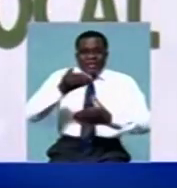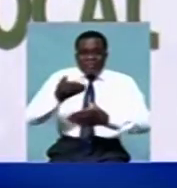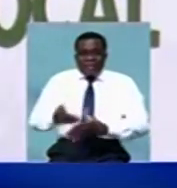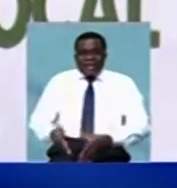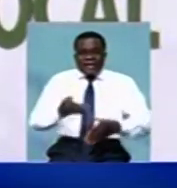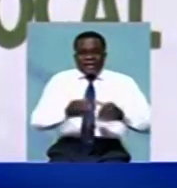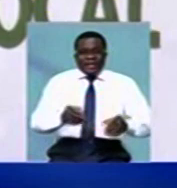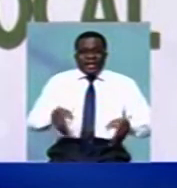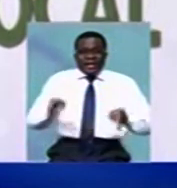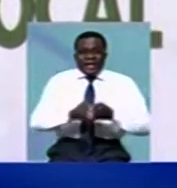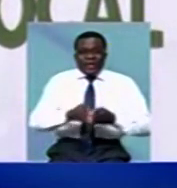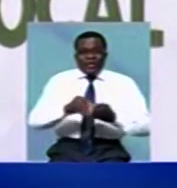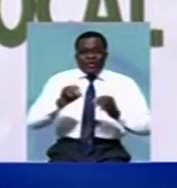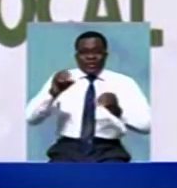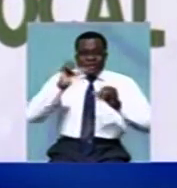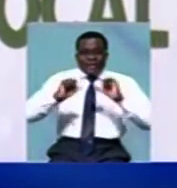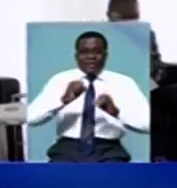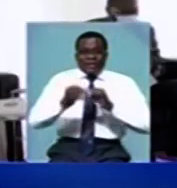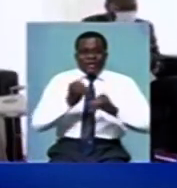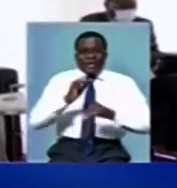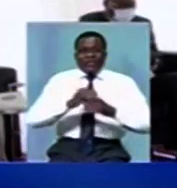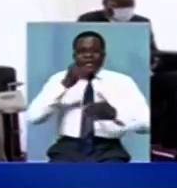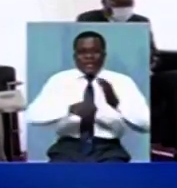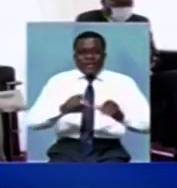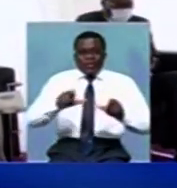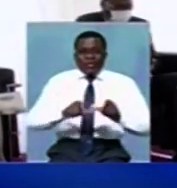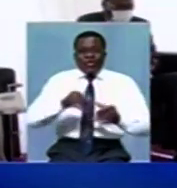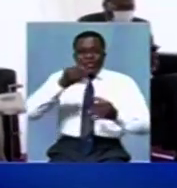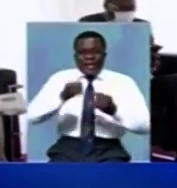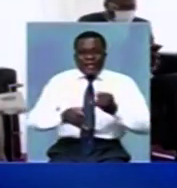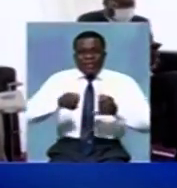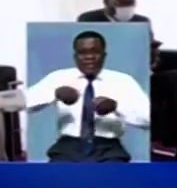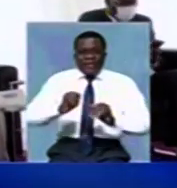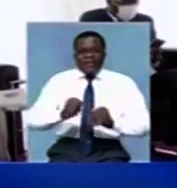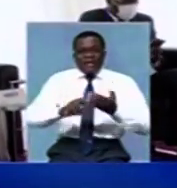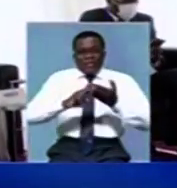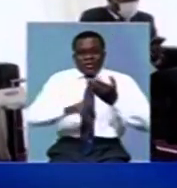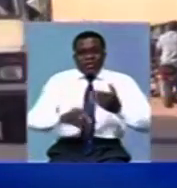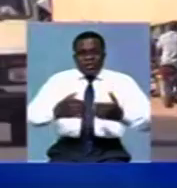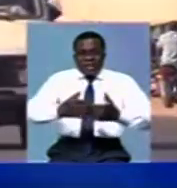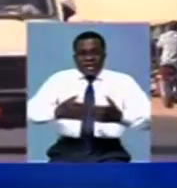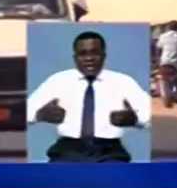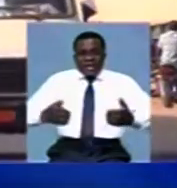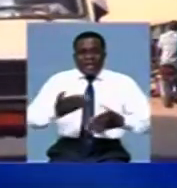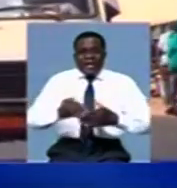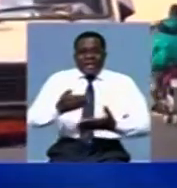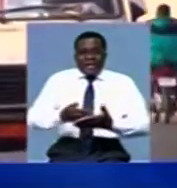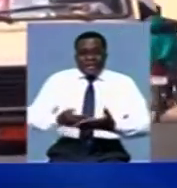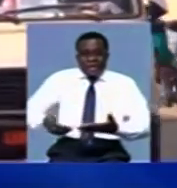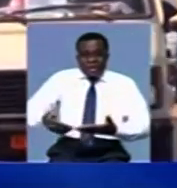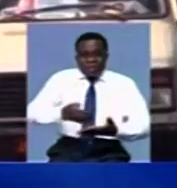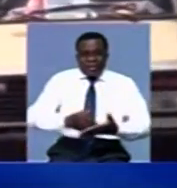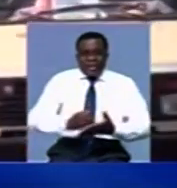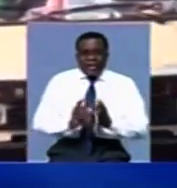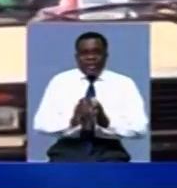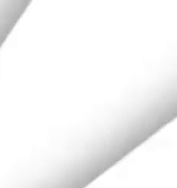Le colloque scientifique international sur les impôts locaux à terme va permettre de réduire l'écart entre les recettes fiscales et